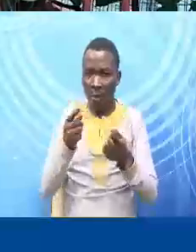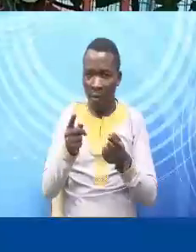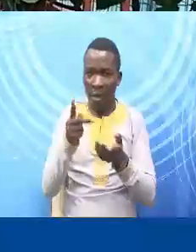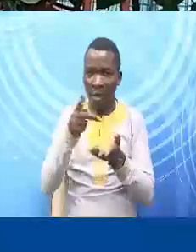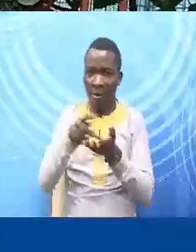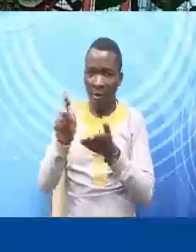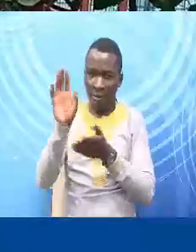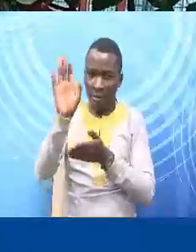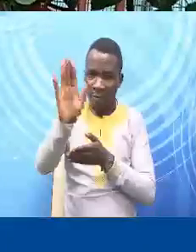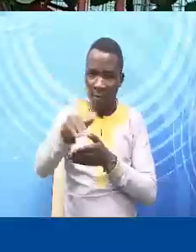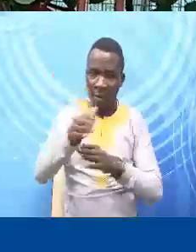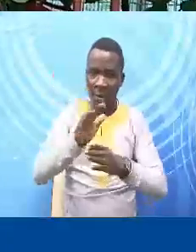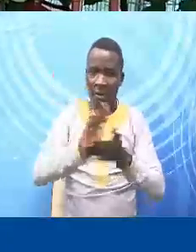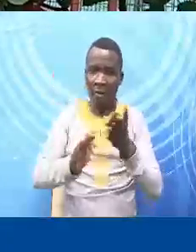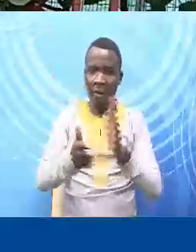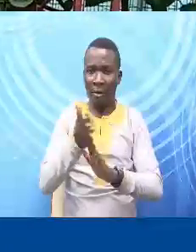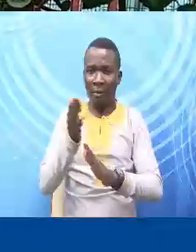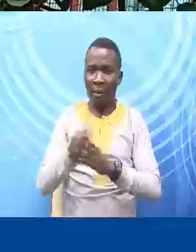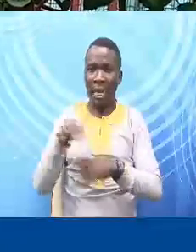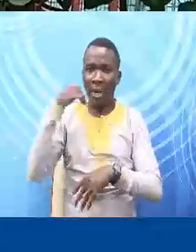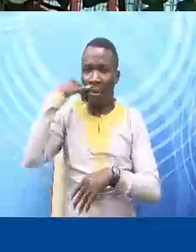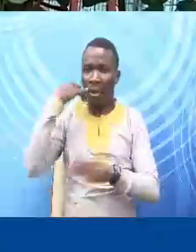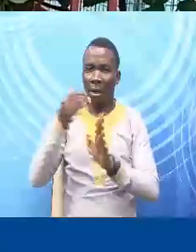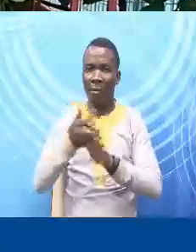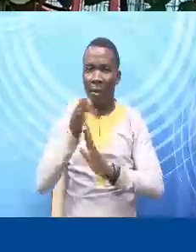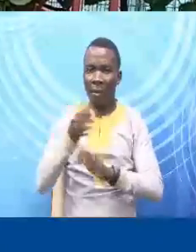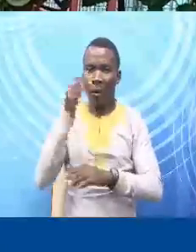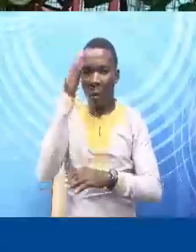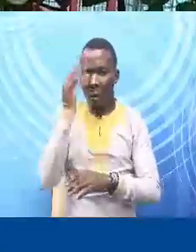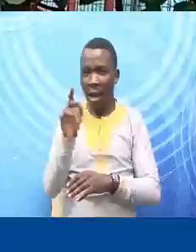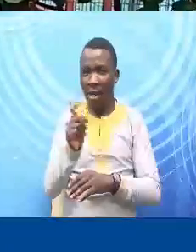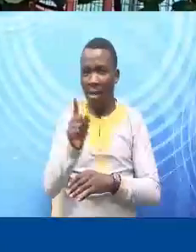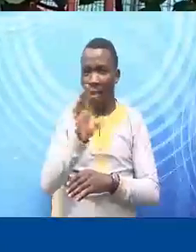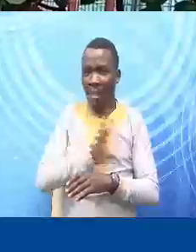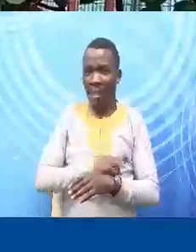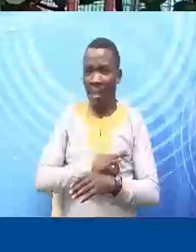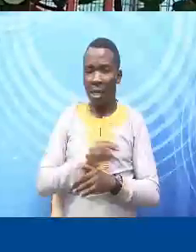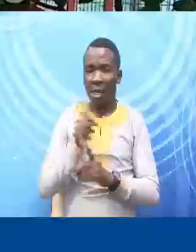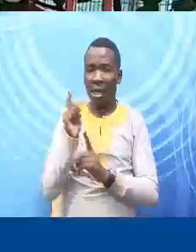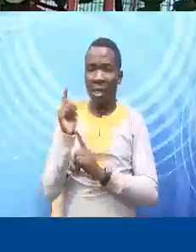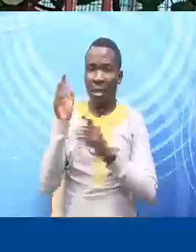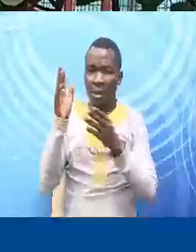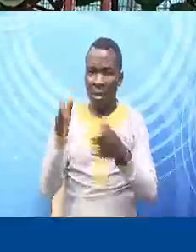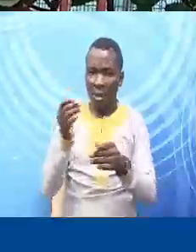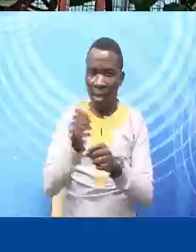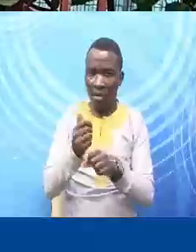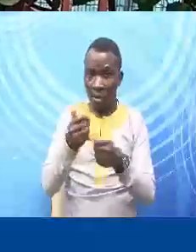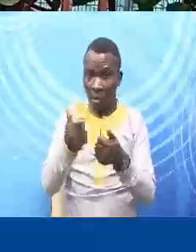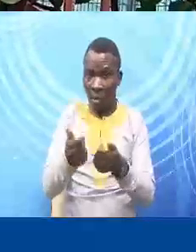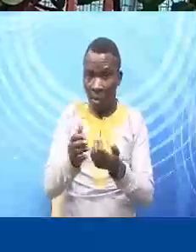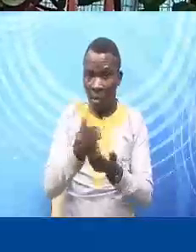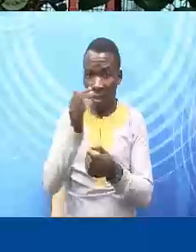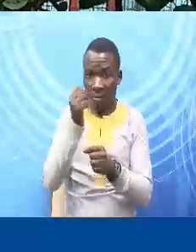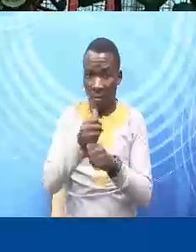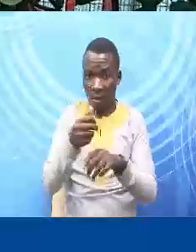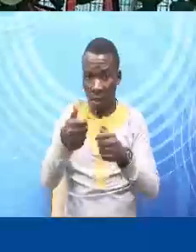narayishyuye, ahita anabahamagara ako kanya ati kuki mudahenda sekirite kandi aba yakoze yitabira umurimo